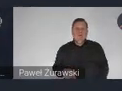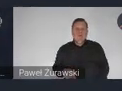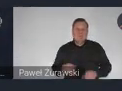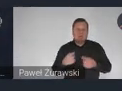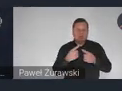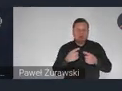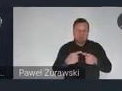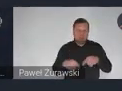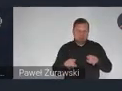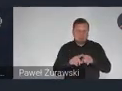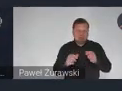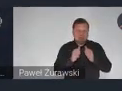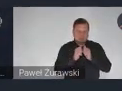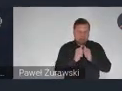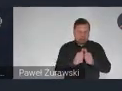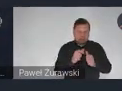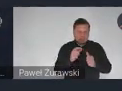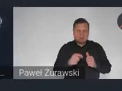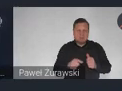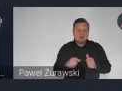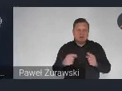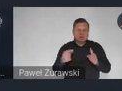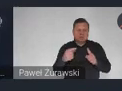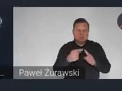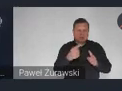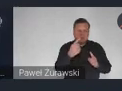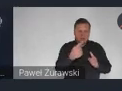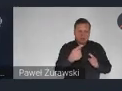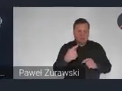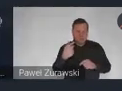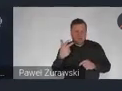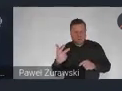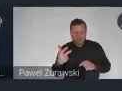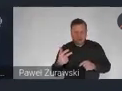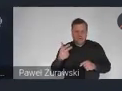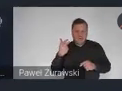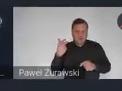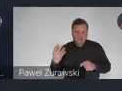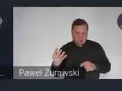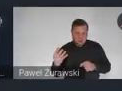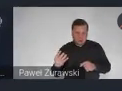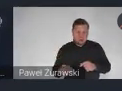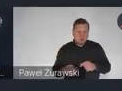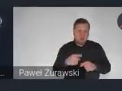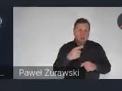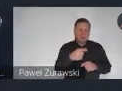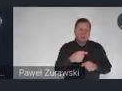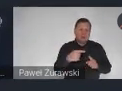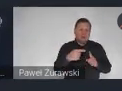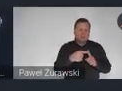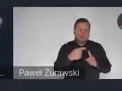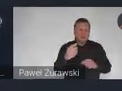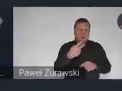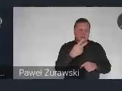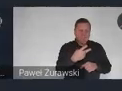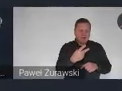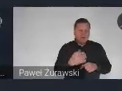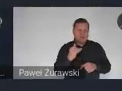zadań w ramach priorytetu 1-3 oraz 4 oraz w ramach priorytetu 2 i 4